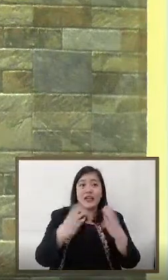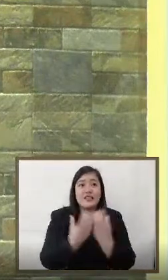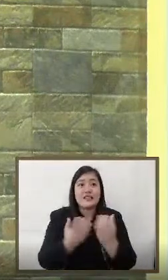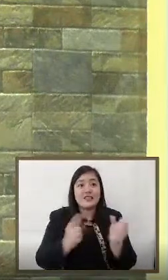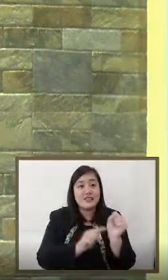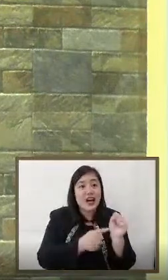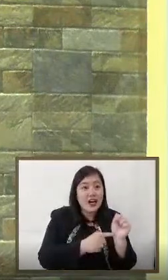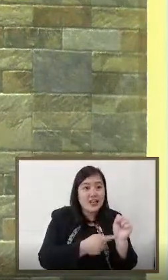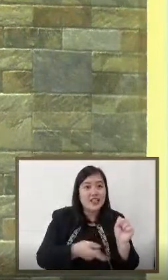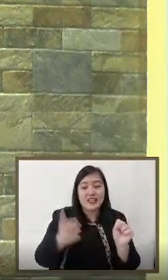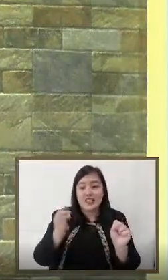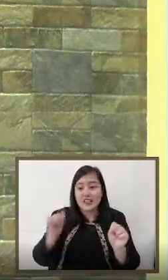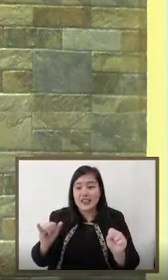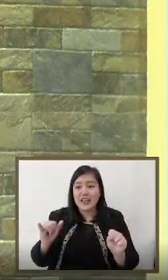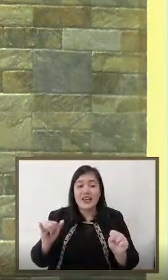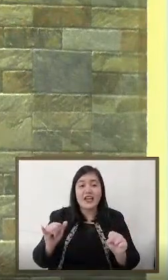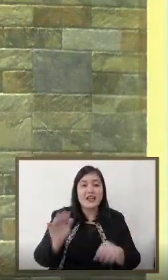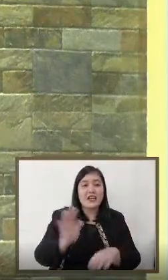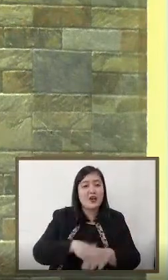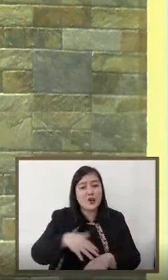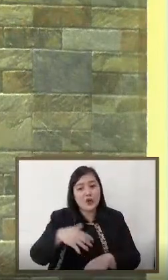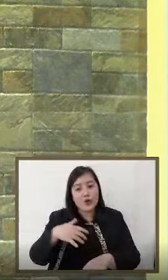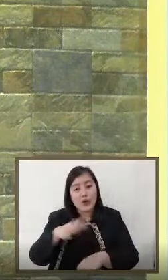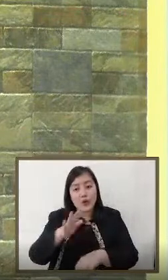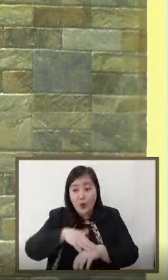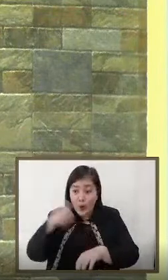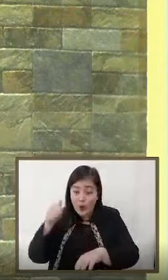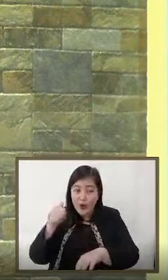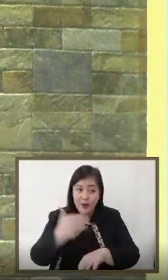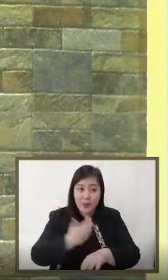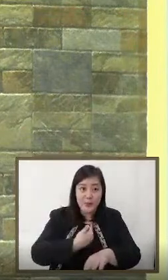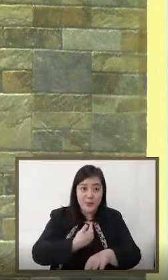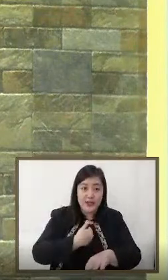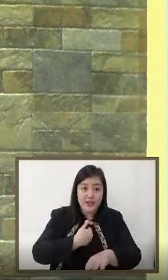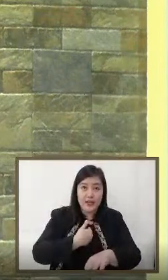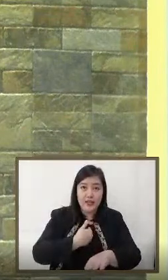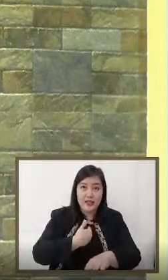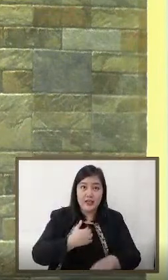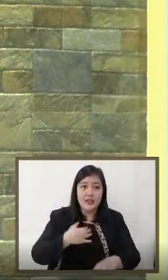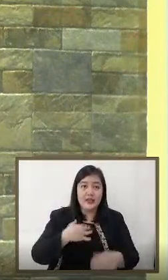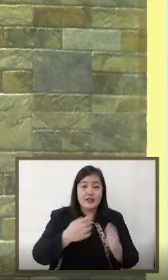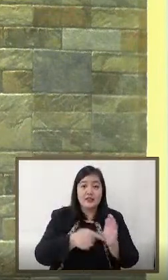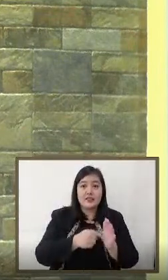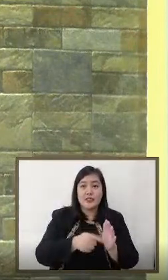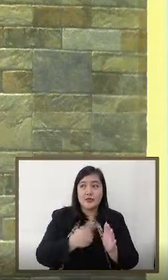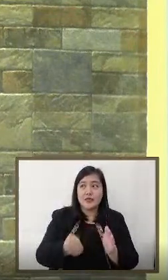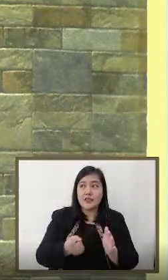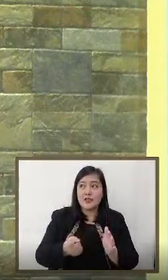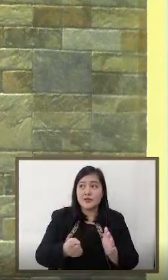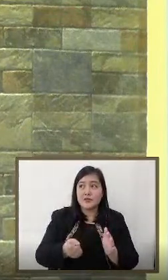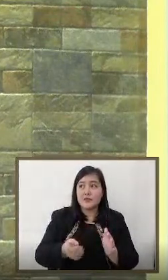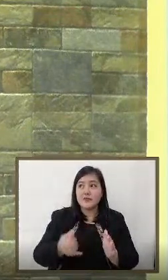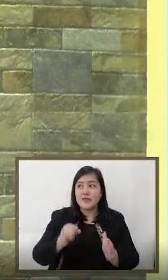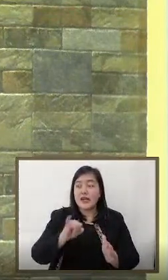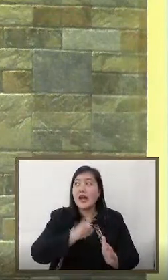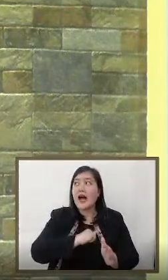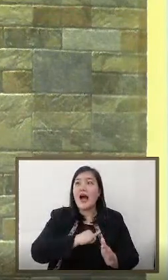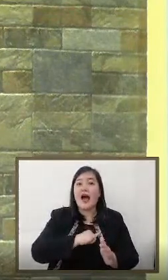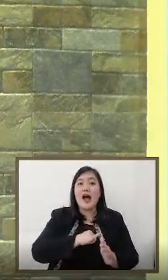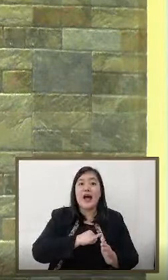sila sa akin. Minsan iniiwan ko na yung Bible verse nila sa pintuan namin